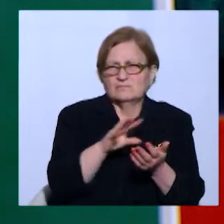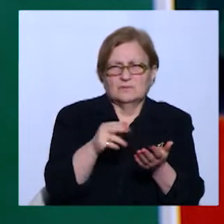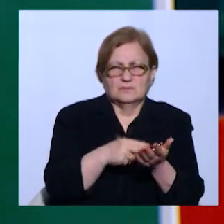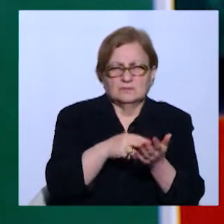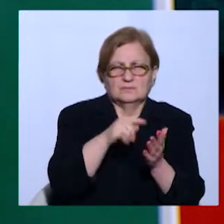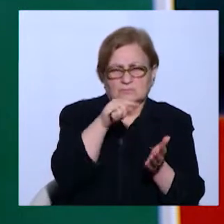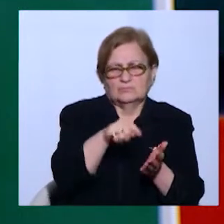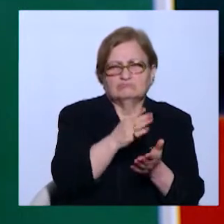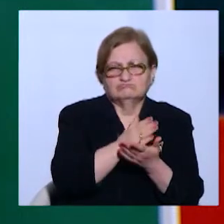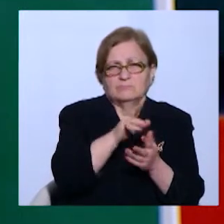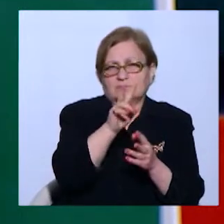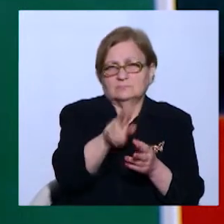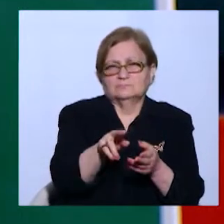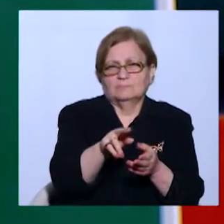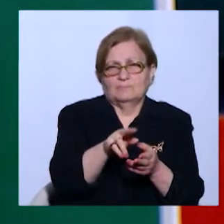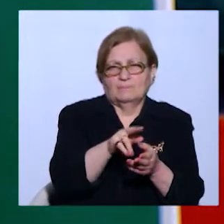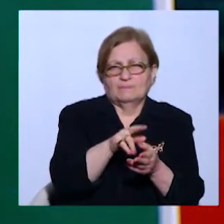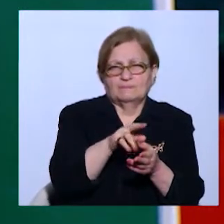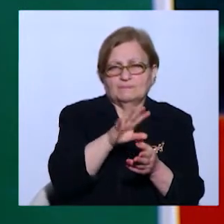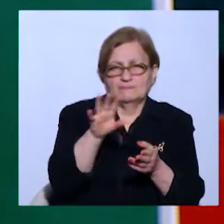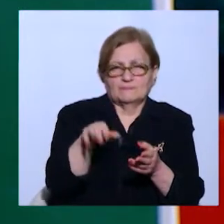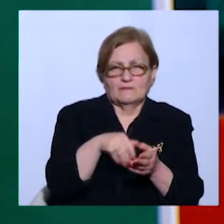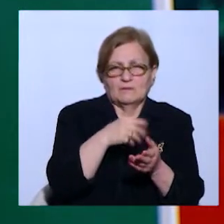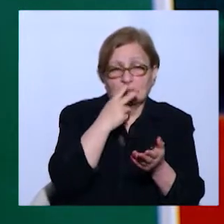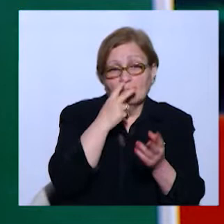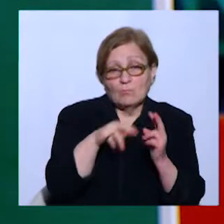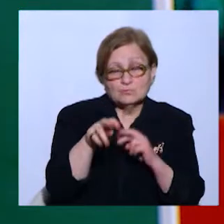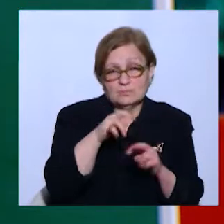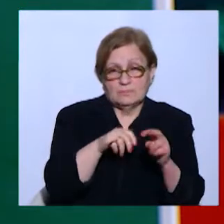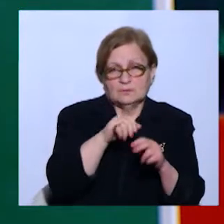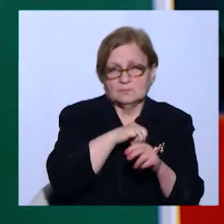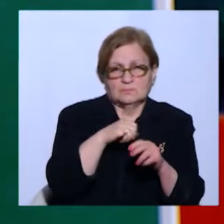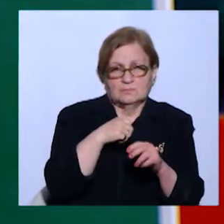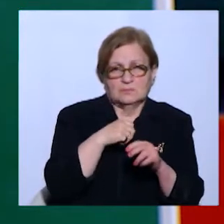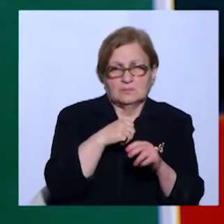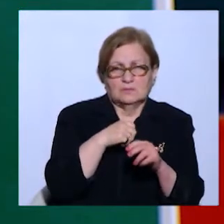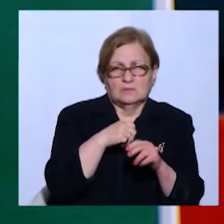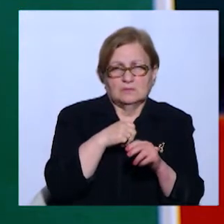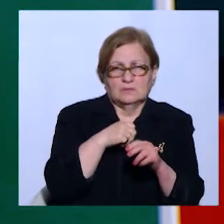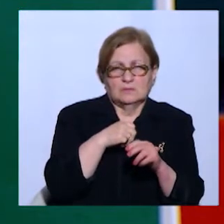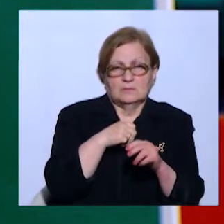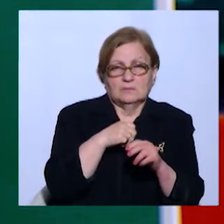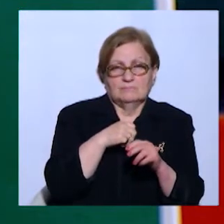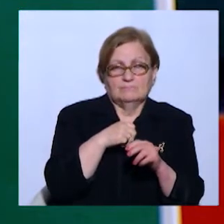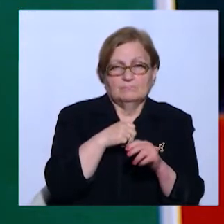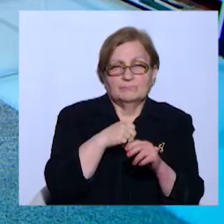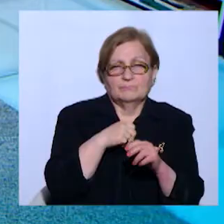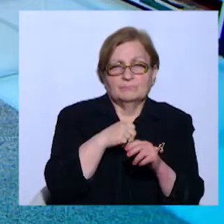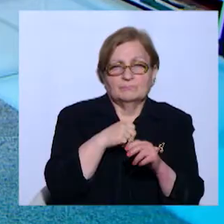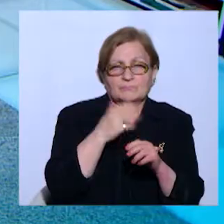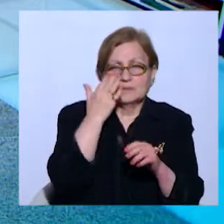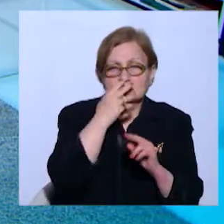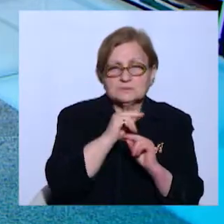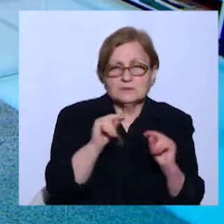სახელმძღვანელოში ასია განსაზღვრული, ყველა სახელმძღვანელო მშვენიერია და კარგია და მოიძიეთ. აბადიათ ერთი წამით გადავხვიე საკითხს.